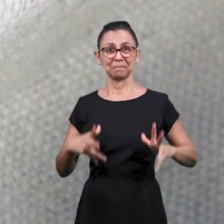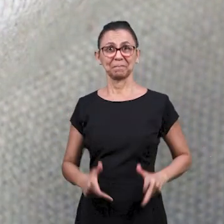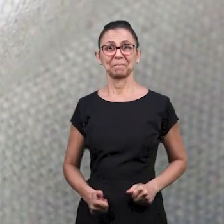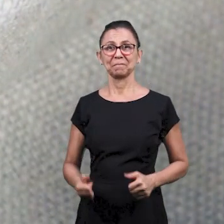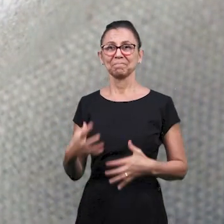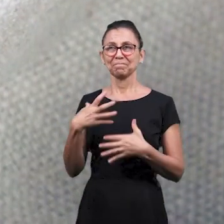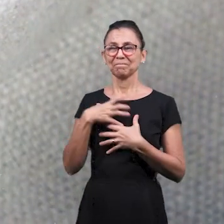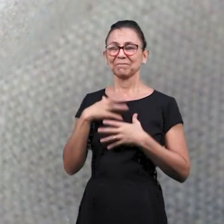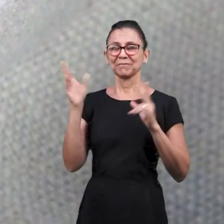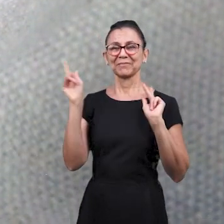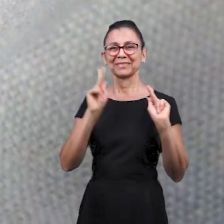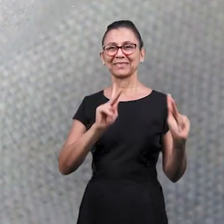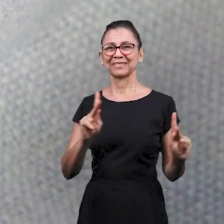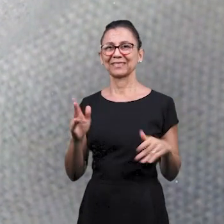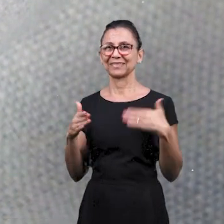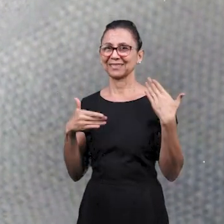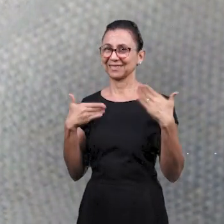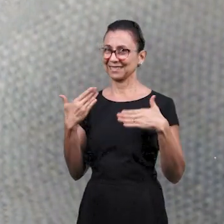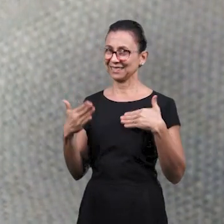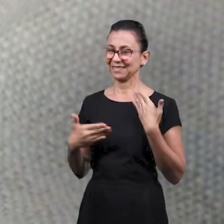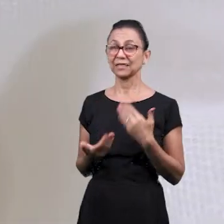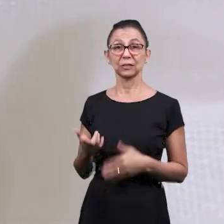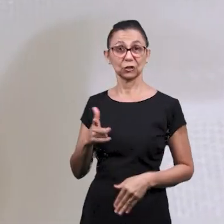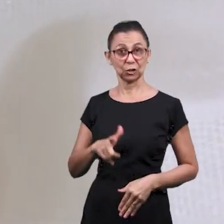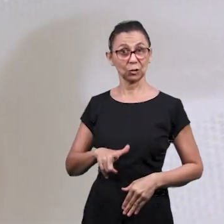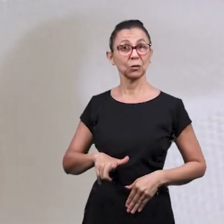будем мир и радость